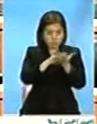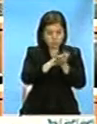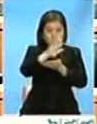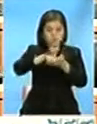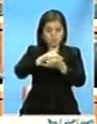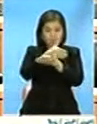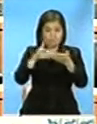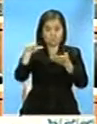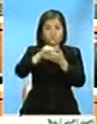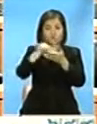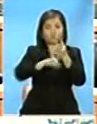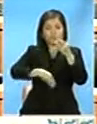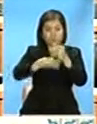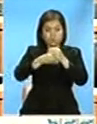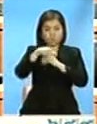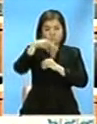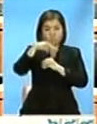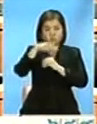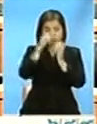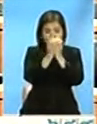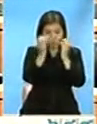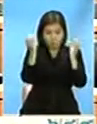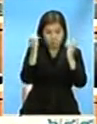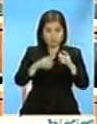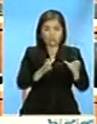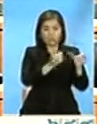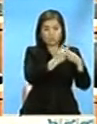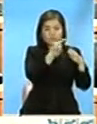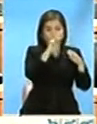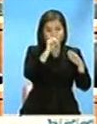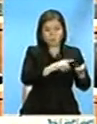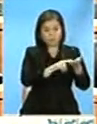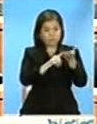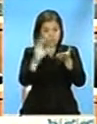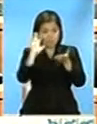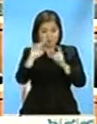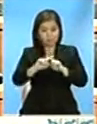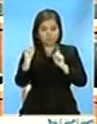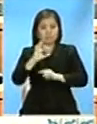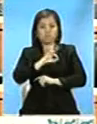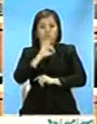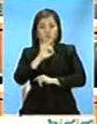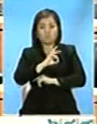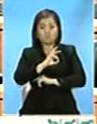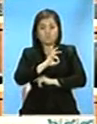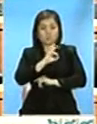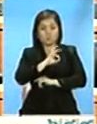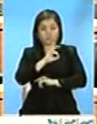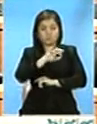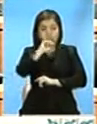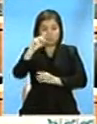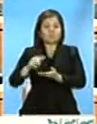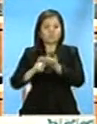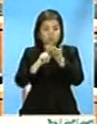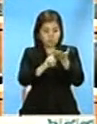นูญแก้ไขเพิ่มเติมฉบับนี้นะครับรัฐมนตรีไม่ได้เสนอโดย สมาชิกสภานะครับที่เป็นผู้เสนอเพราะฉะนั้นท่